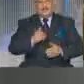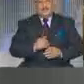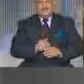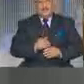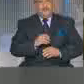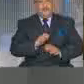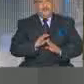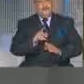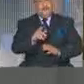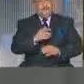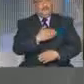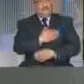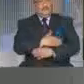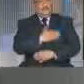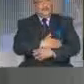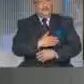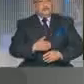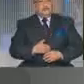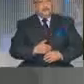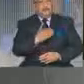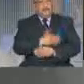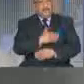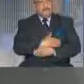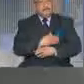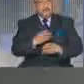خطوة أخرى.